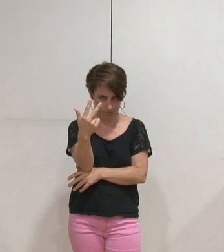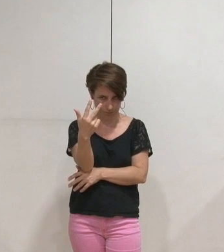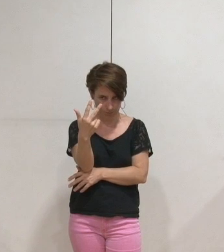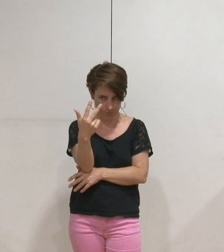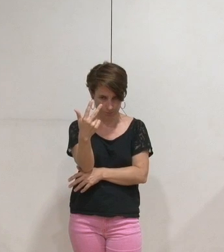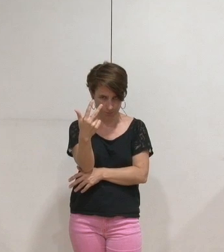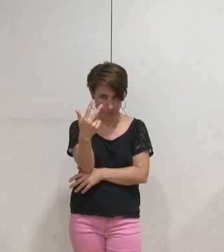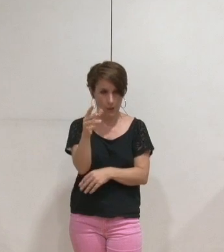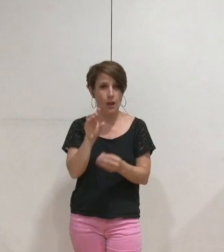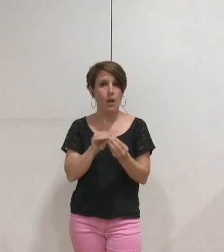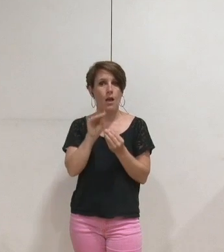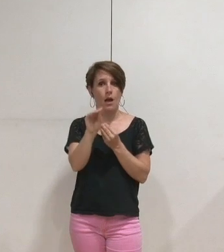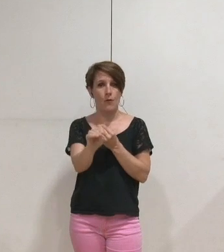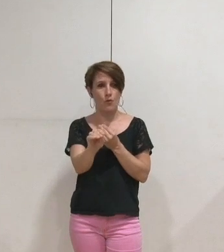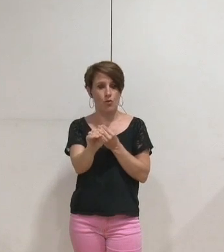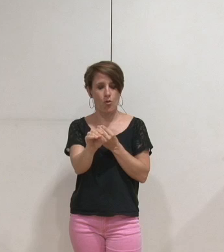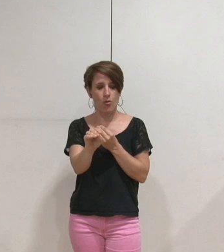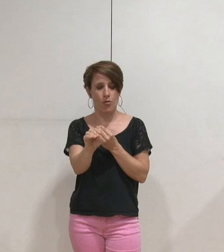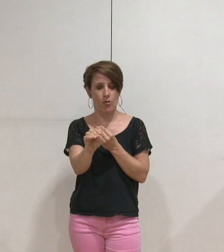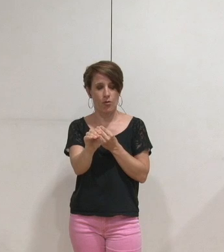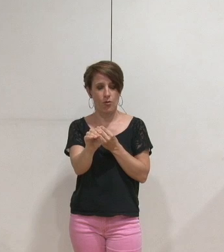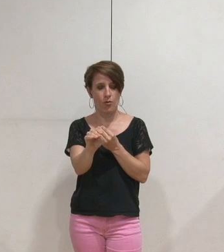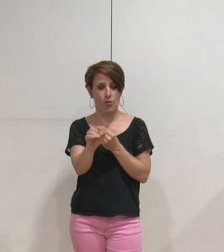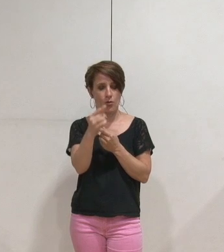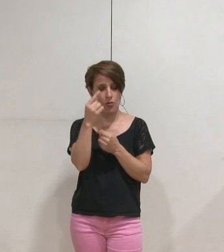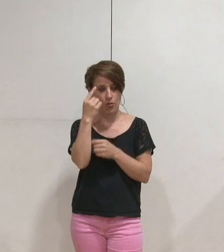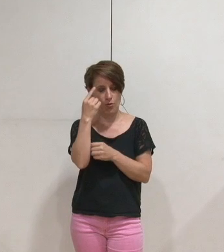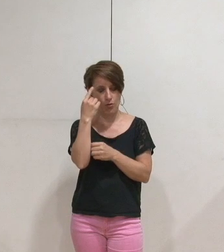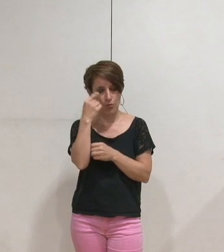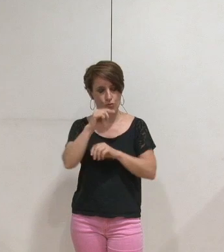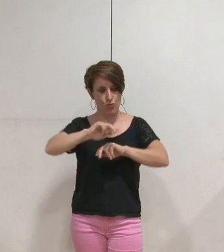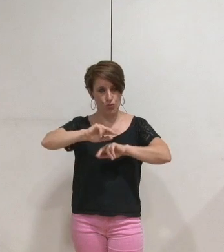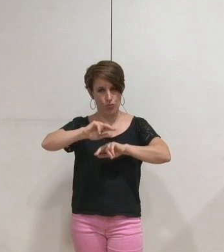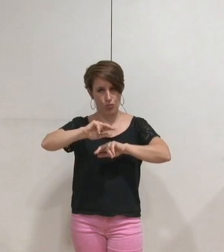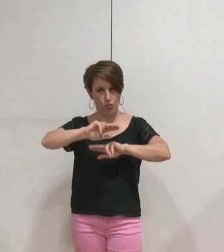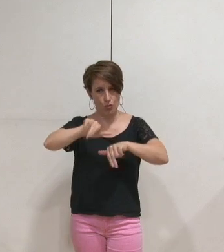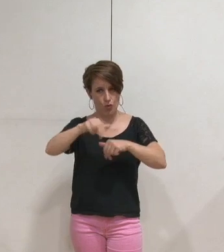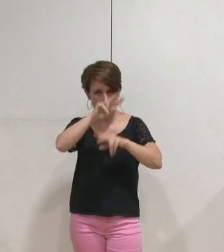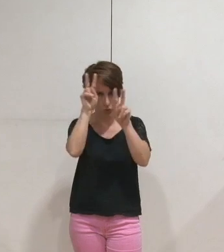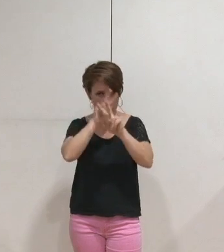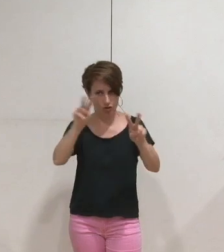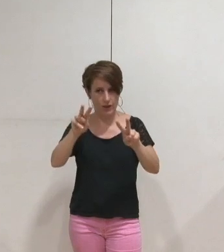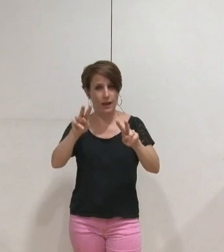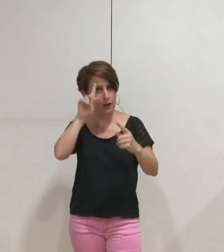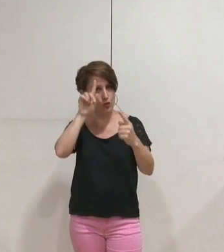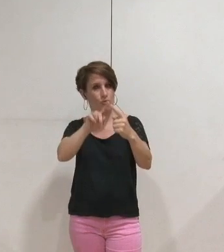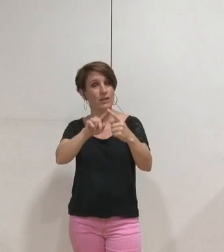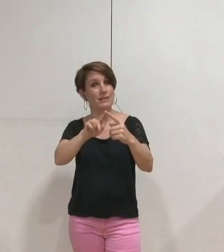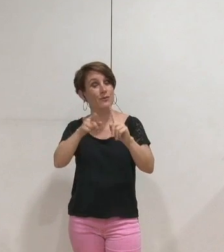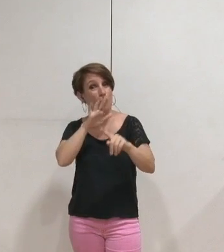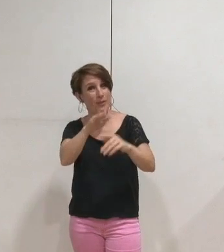des avenants au convention générale d'objectif avec des associations du secteur